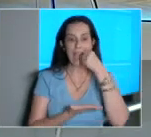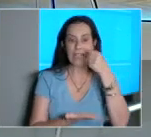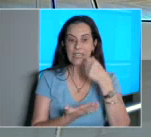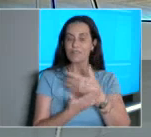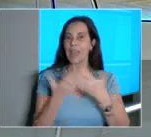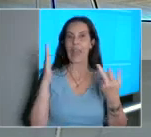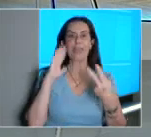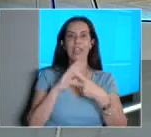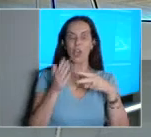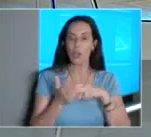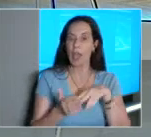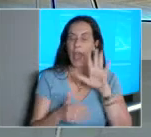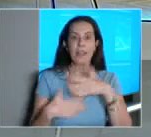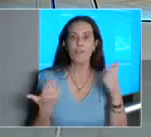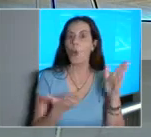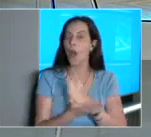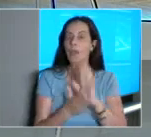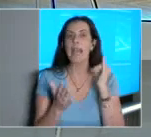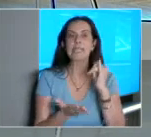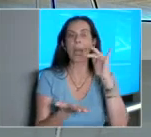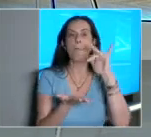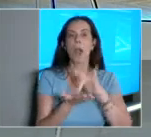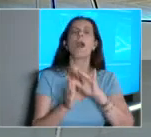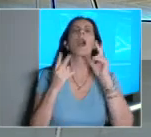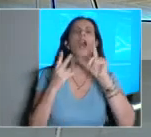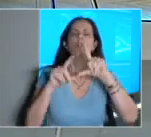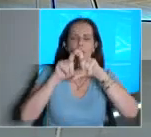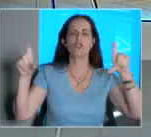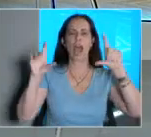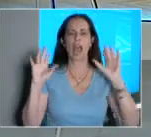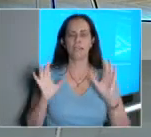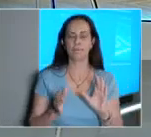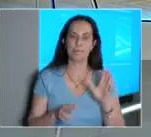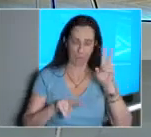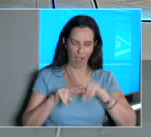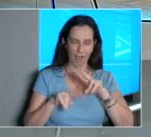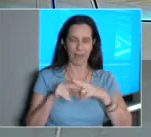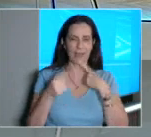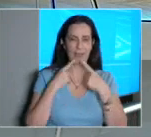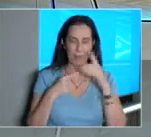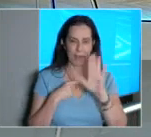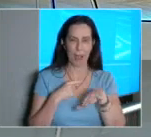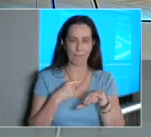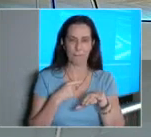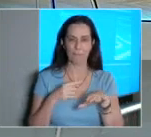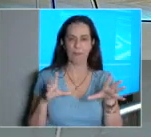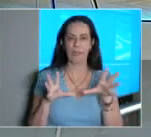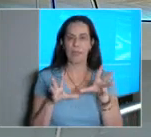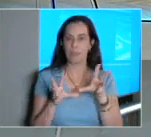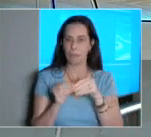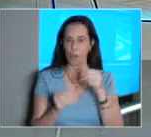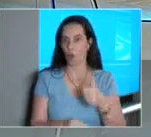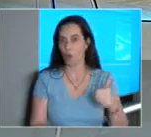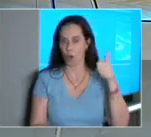אין תכנון, אין אפילו החלטה על המיקום עצמו של היישוב. אנחנו נמשיך, בהמשך נדבר גם עם ראש המועצה